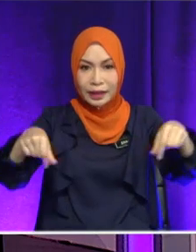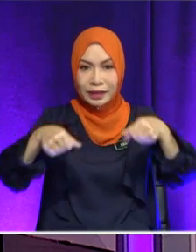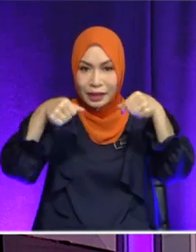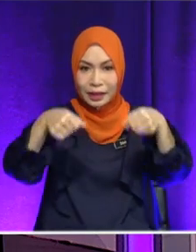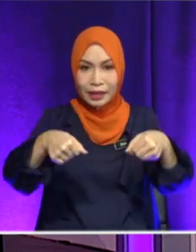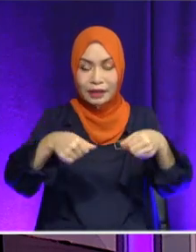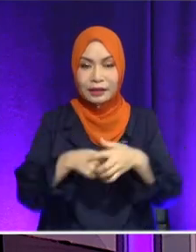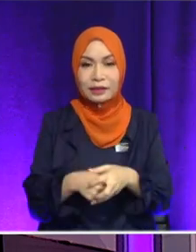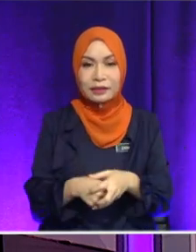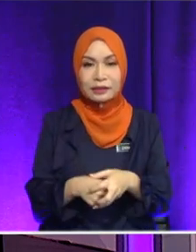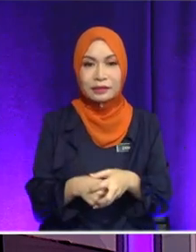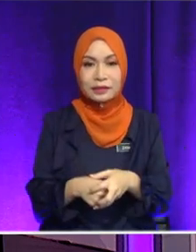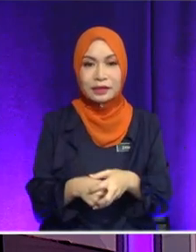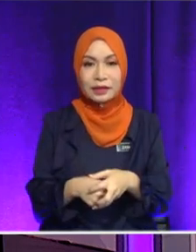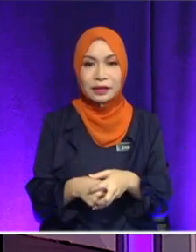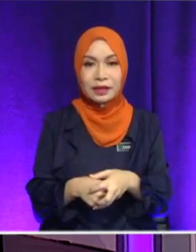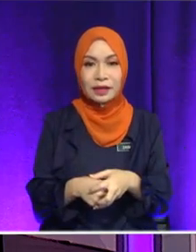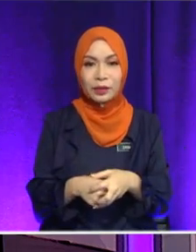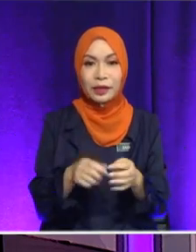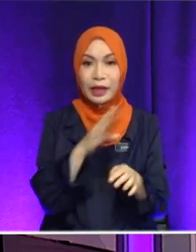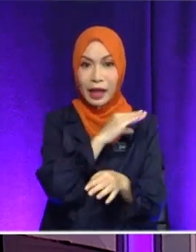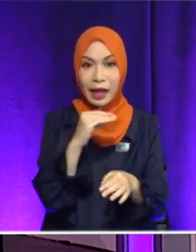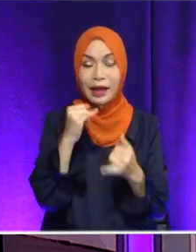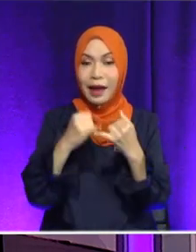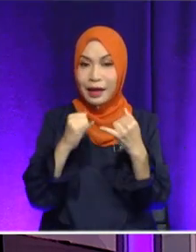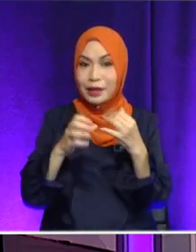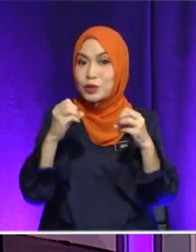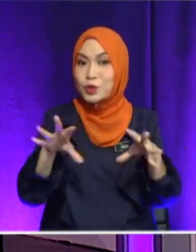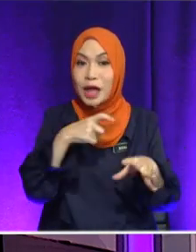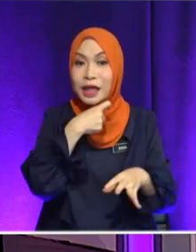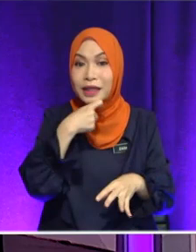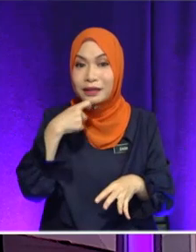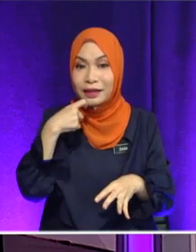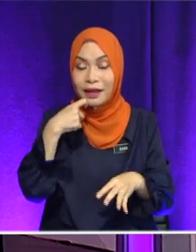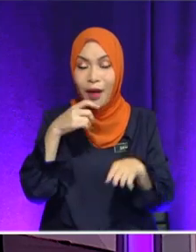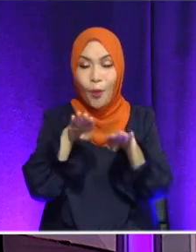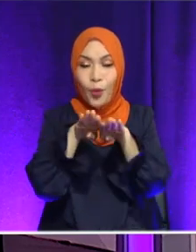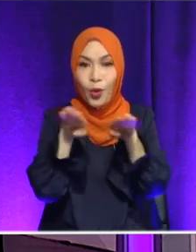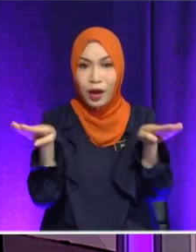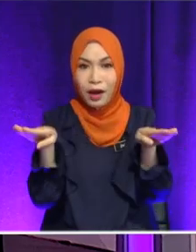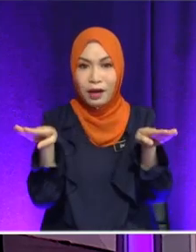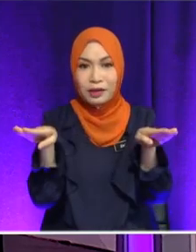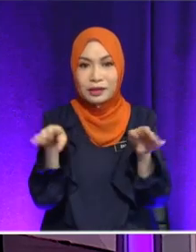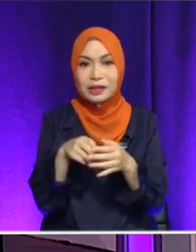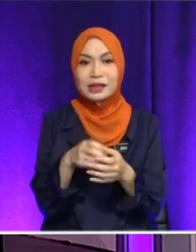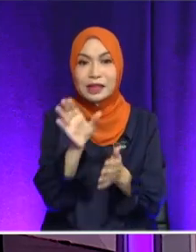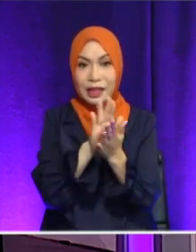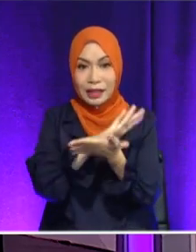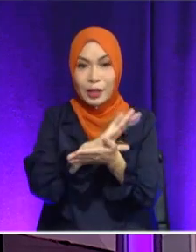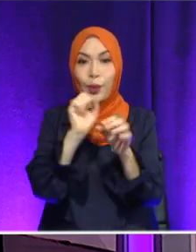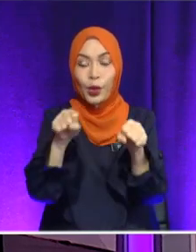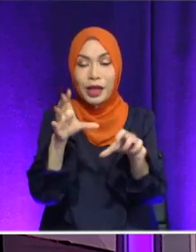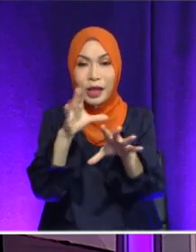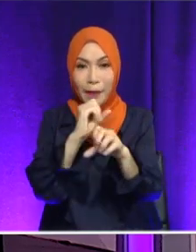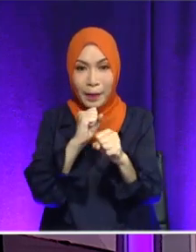ke satu akan mendapatkan get lah akan mendapatkan pecahan lukisan tuh Itu maksudnya